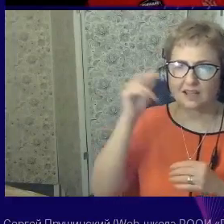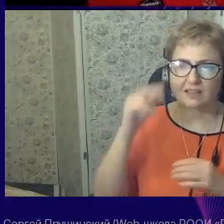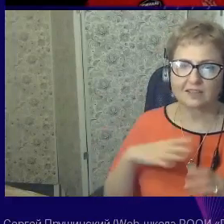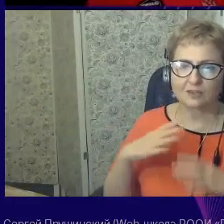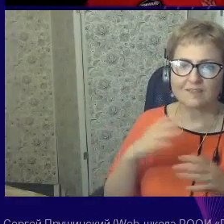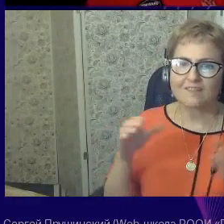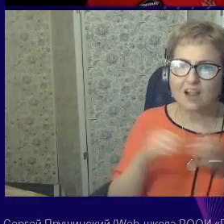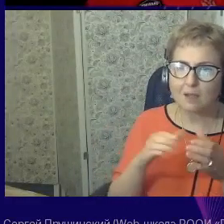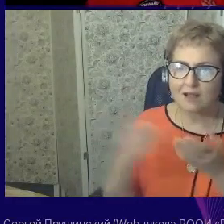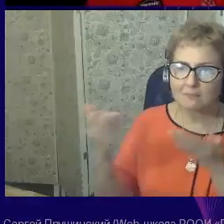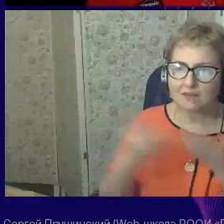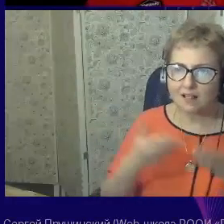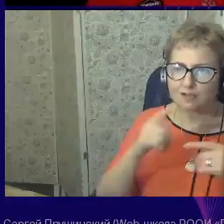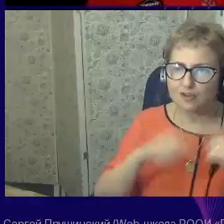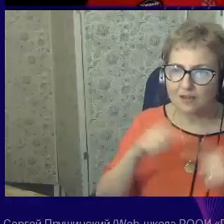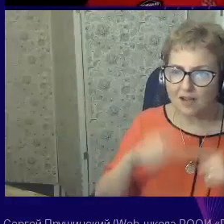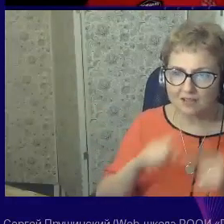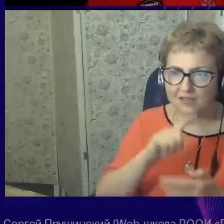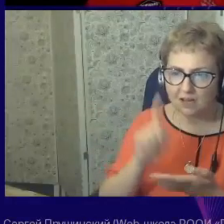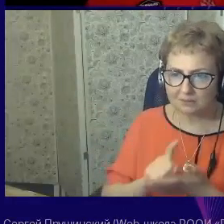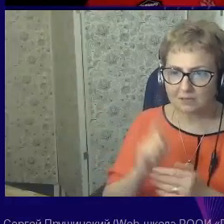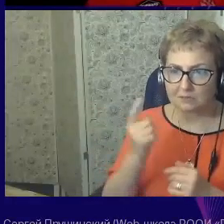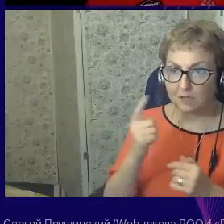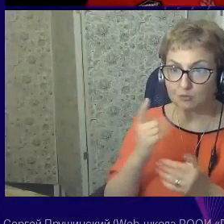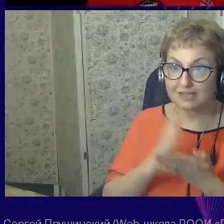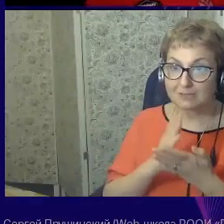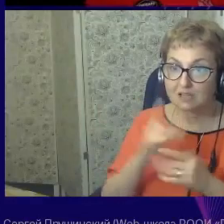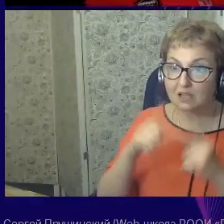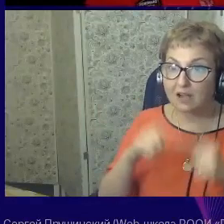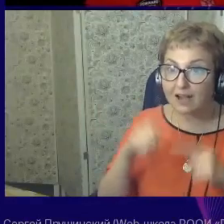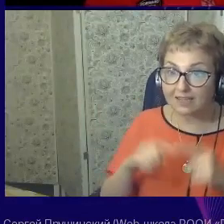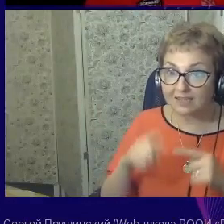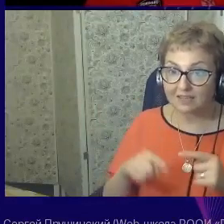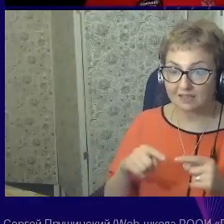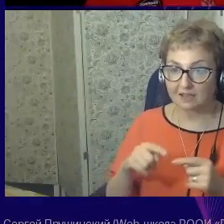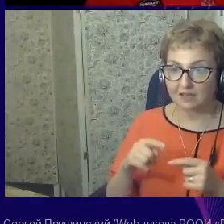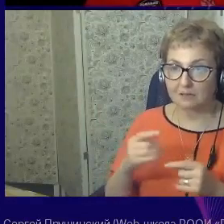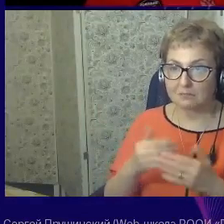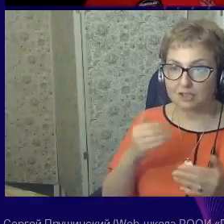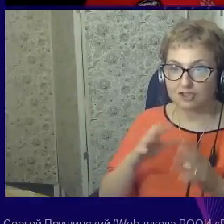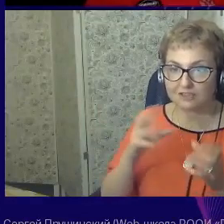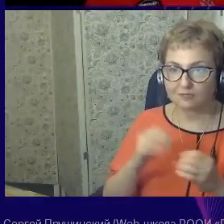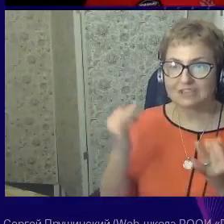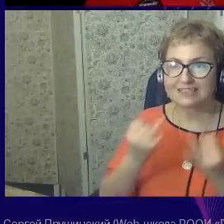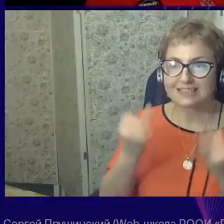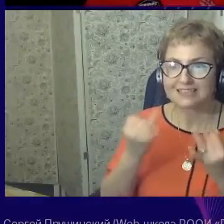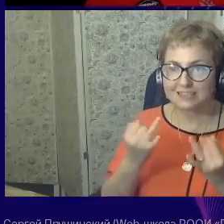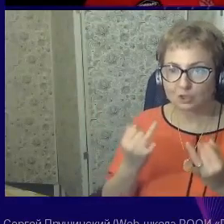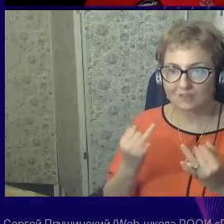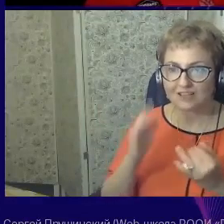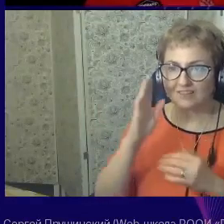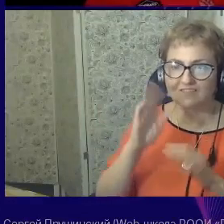команде, приглашаем родителей обязательно, потому что именно родители прежде всего заинтересованы